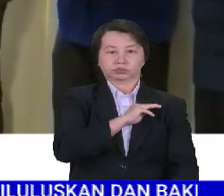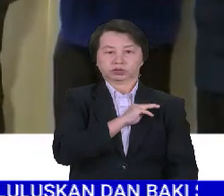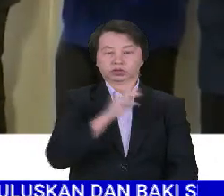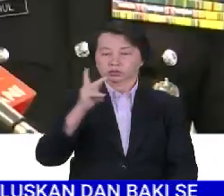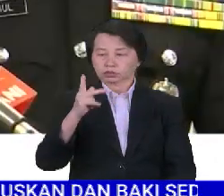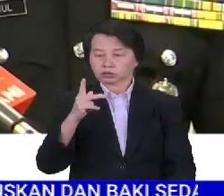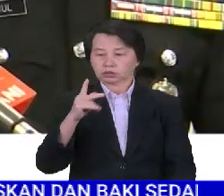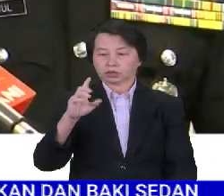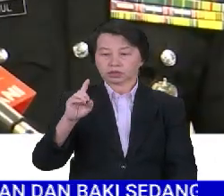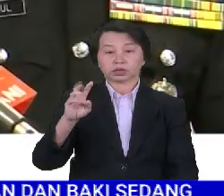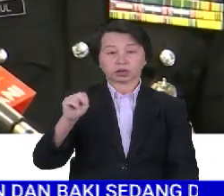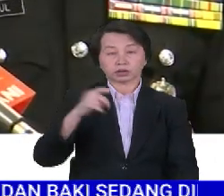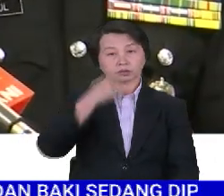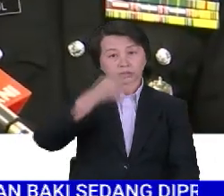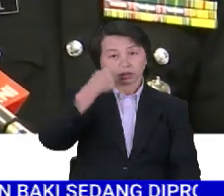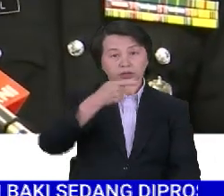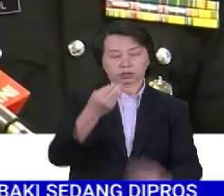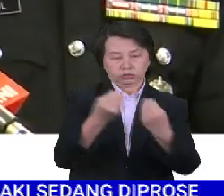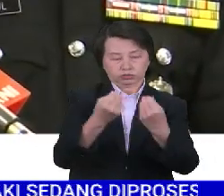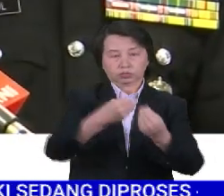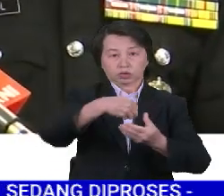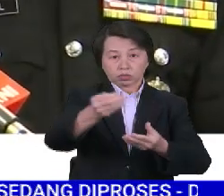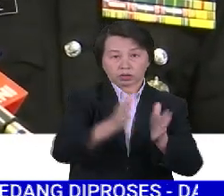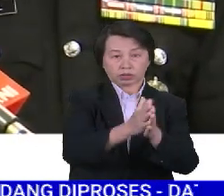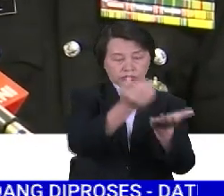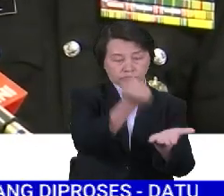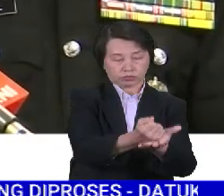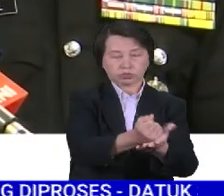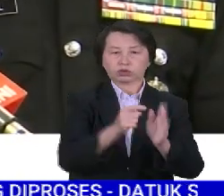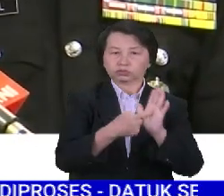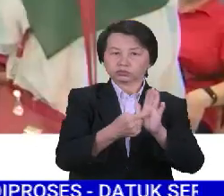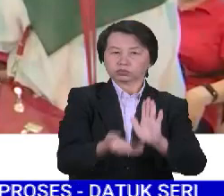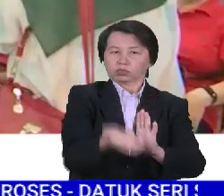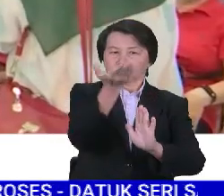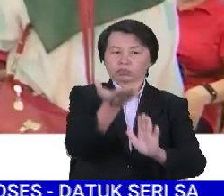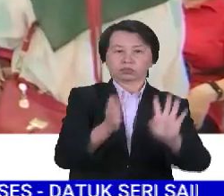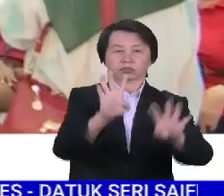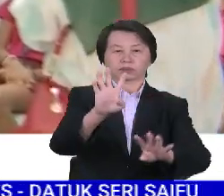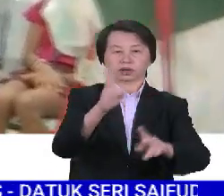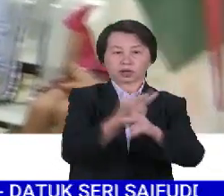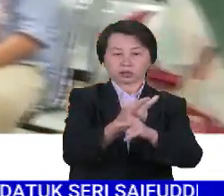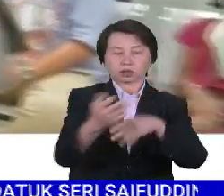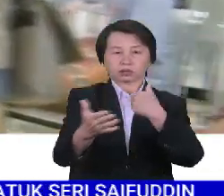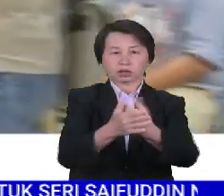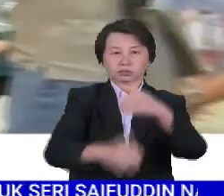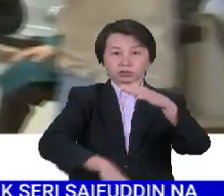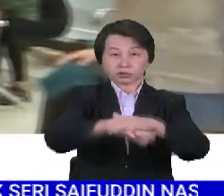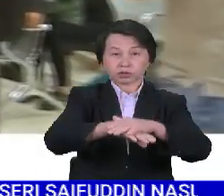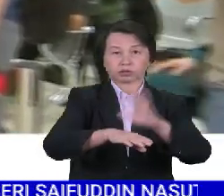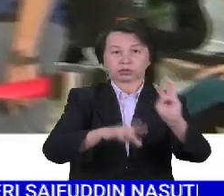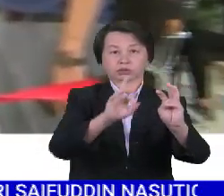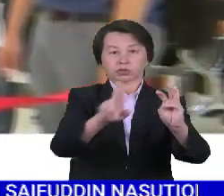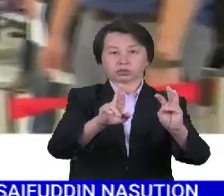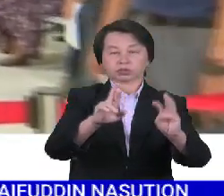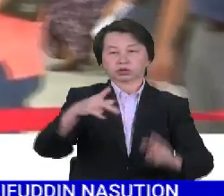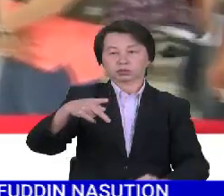Seri Saifuddin Nasution berkata jumlah pengeluaran PMA mencatatkan peningkatan 4 kali ganda sehingga mencecah lebih